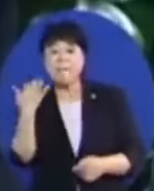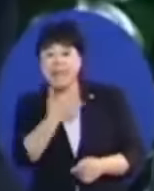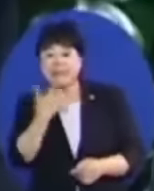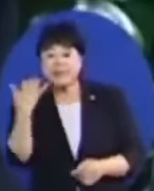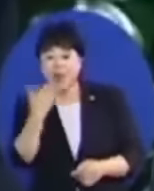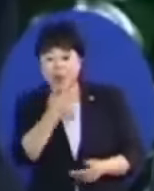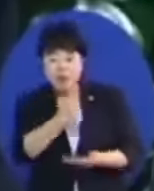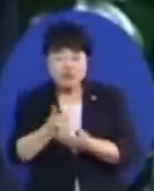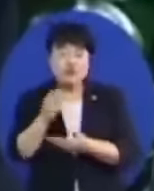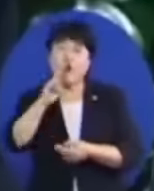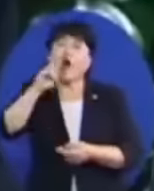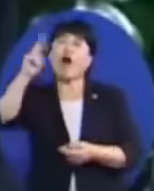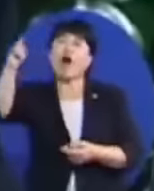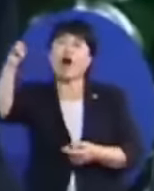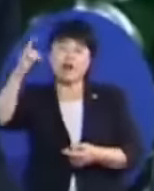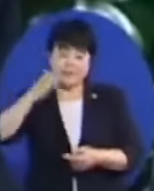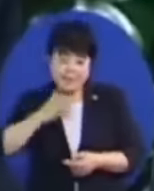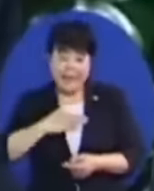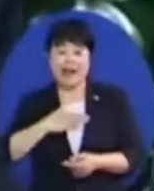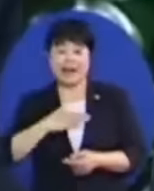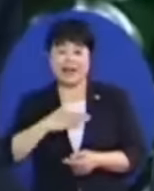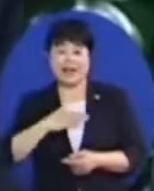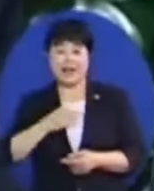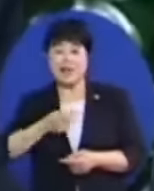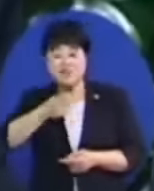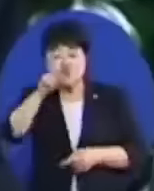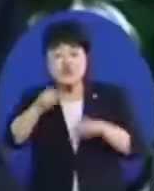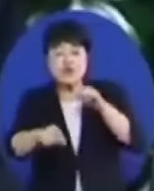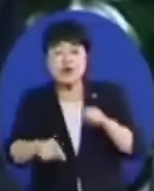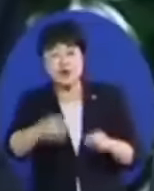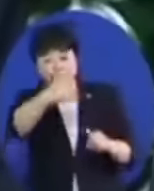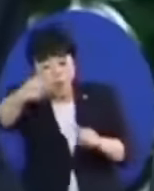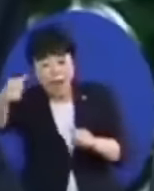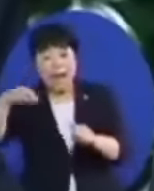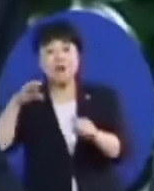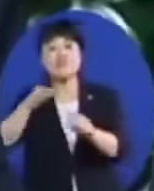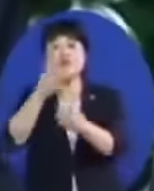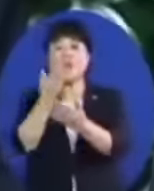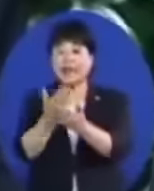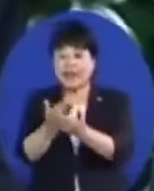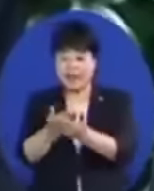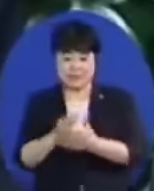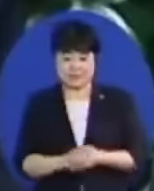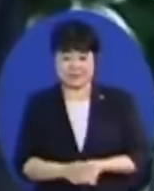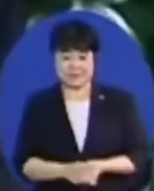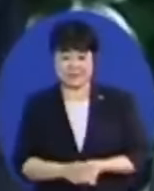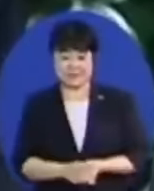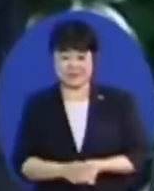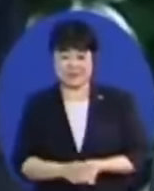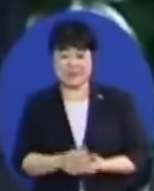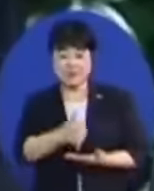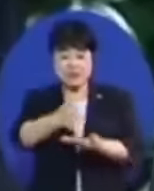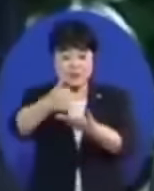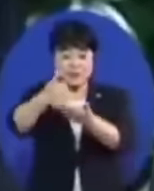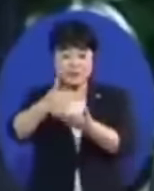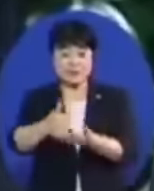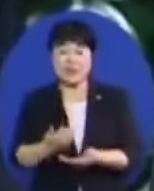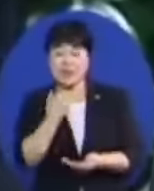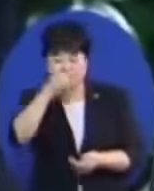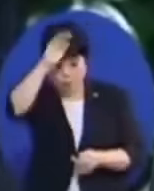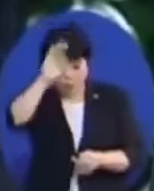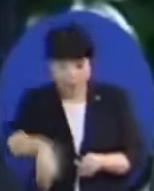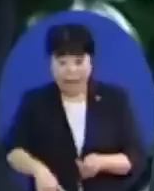말하기를 주시여든 나로 물으로 걸어오게 하소서. 그러니까 주님이